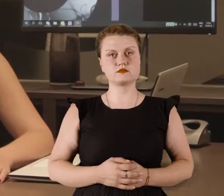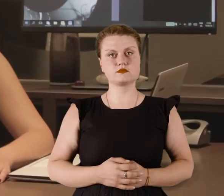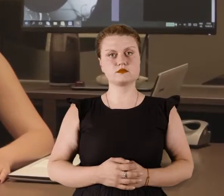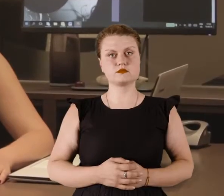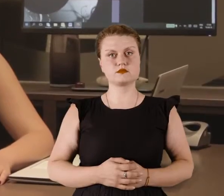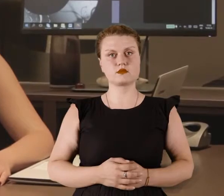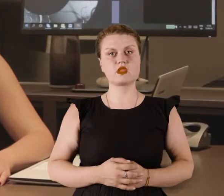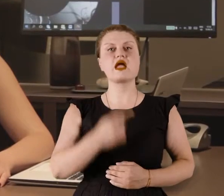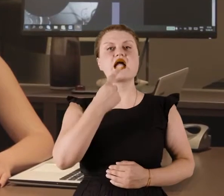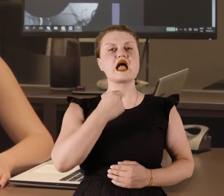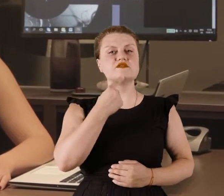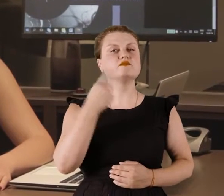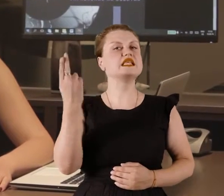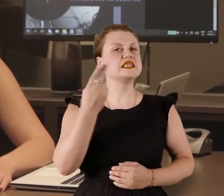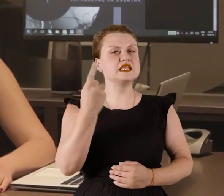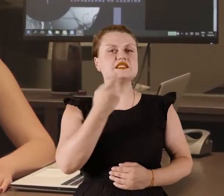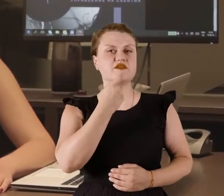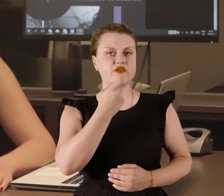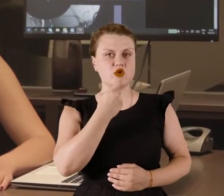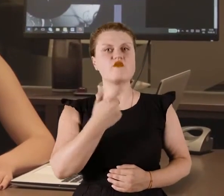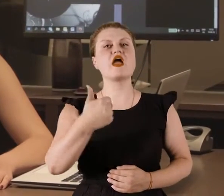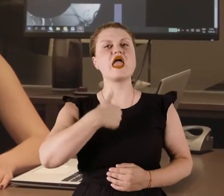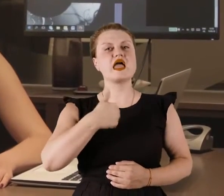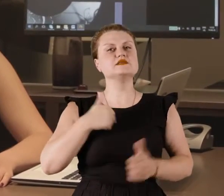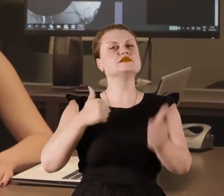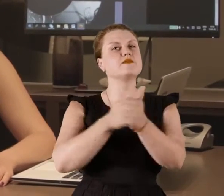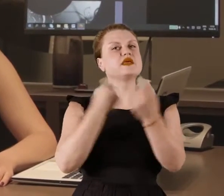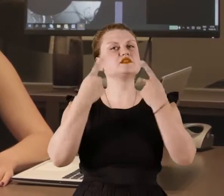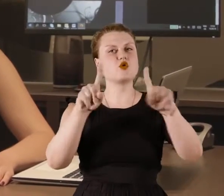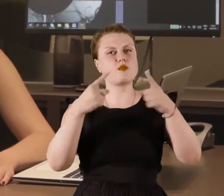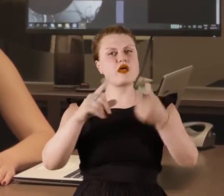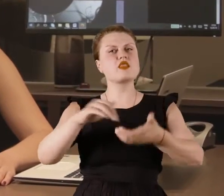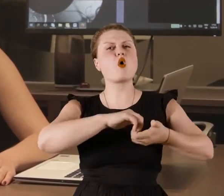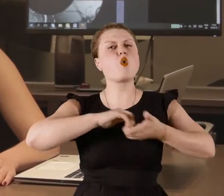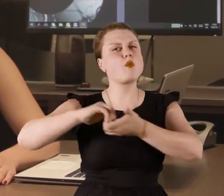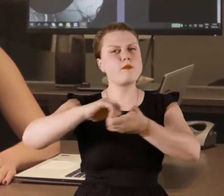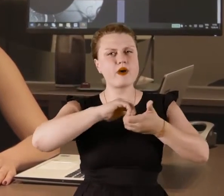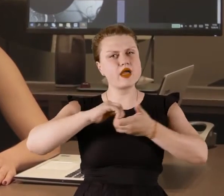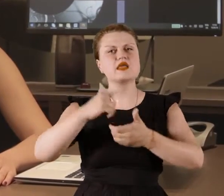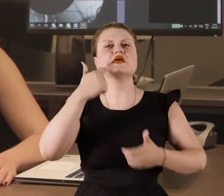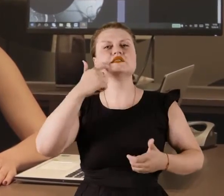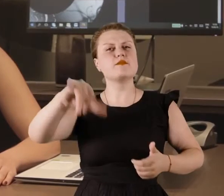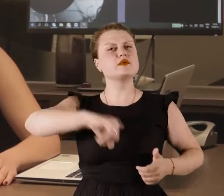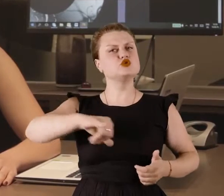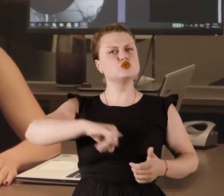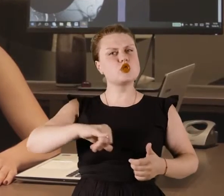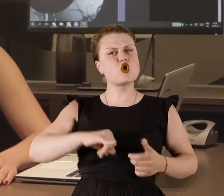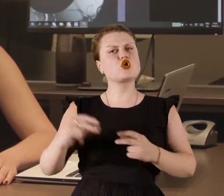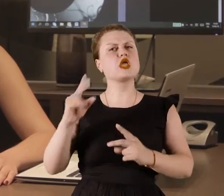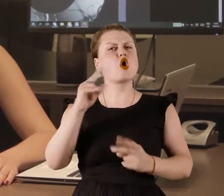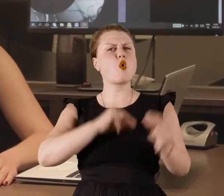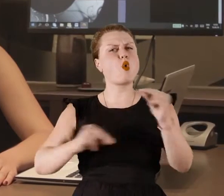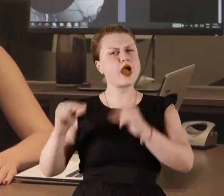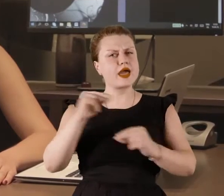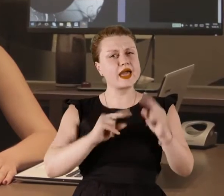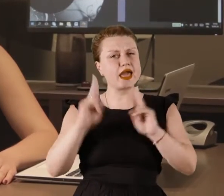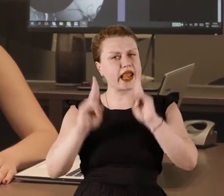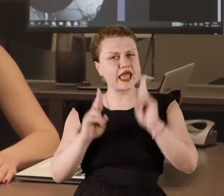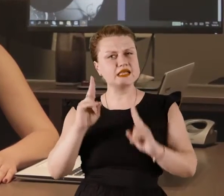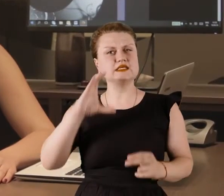news. Казвам се Диди Сафирова и съм заместник управител на компания за международни конгреси CIC. Ние